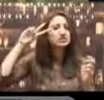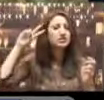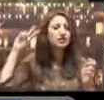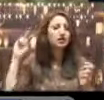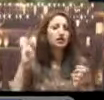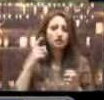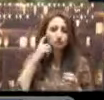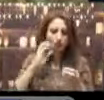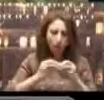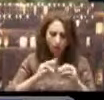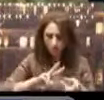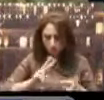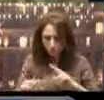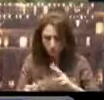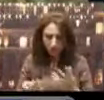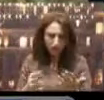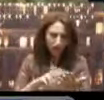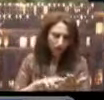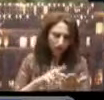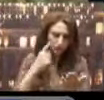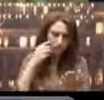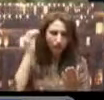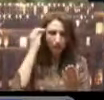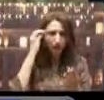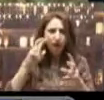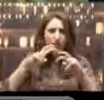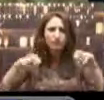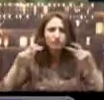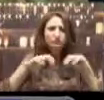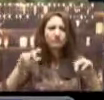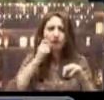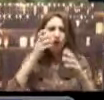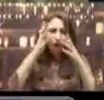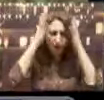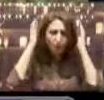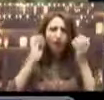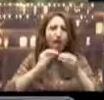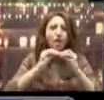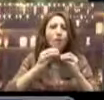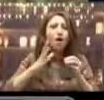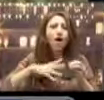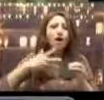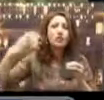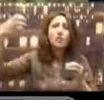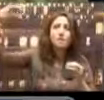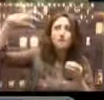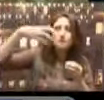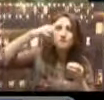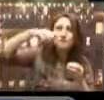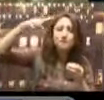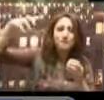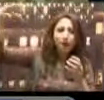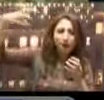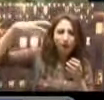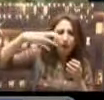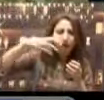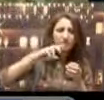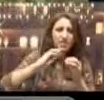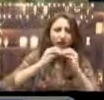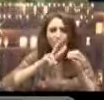ابيض بيتحول لالوان ثانيه، فمن من من ده وصل الالوان دي هي عباره عن موجات، لما غيرت طول الموج بتاعها اتحولت لالوان